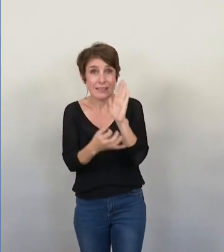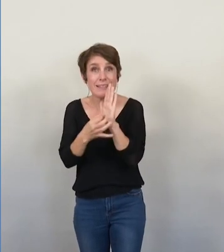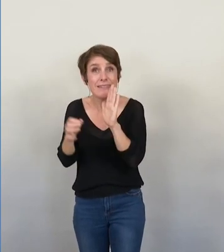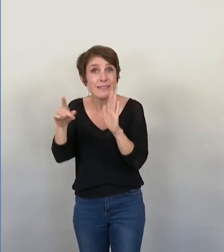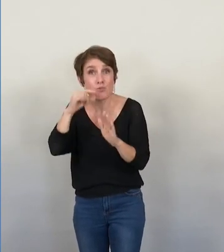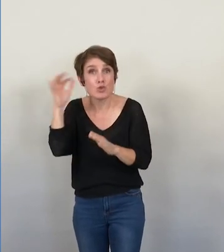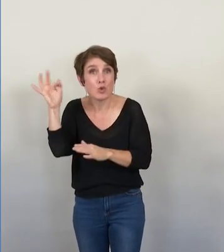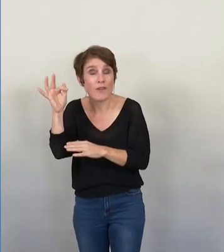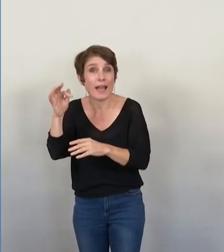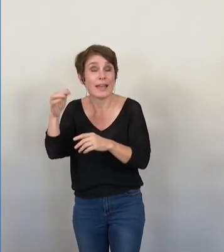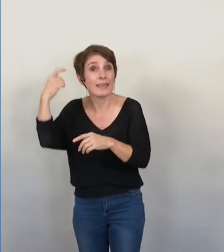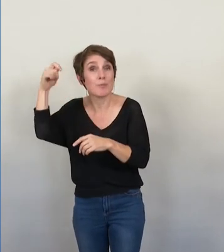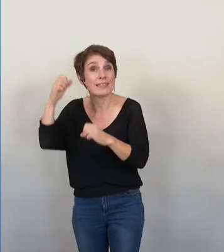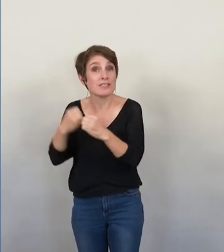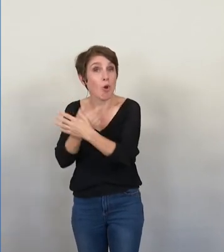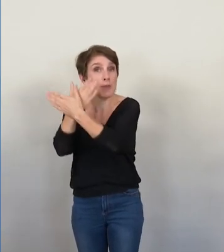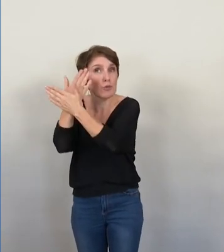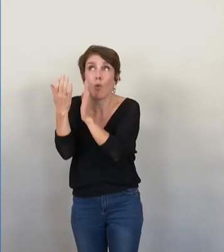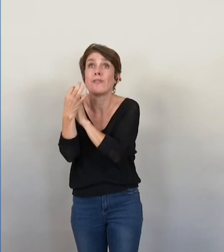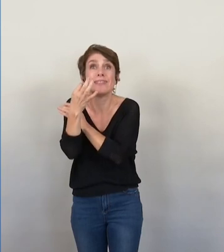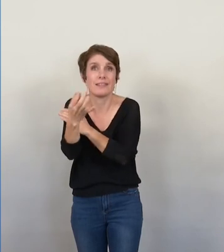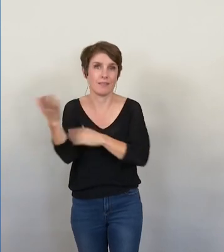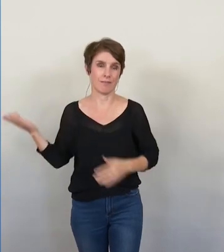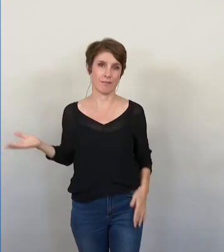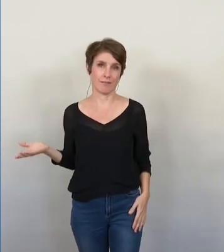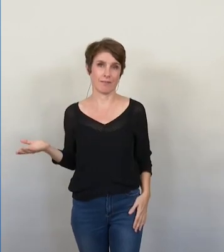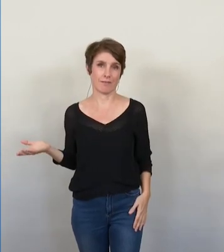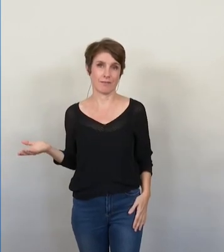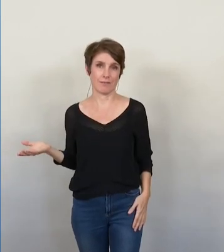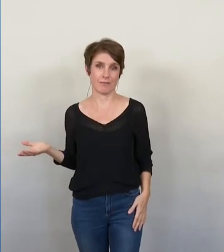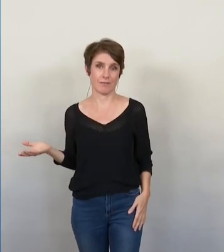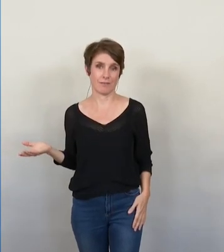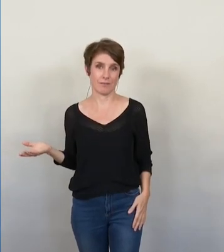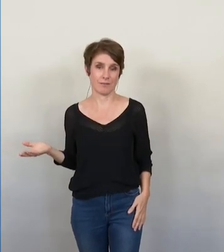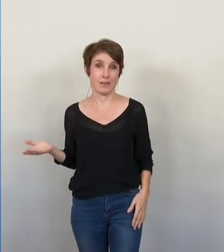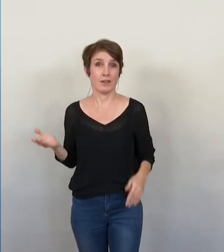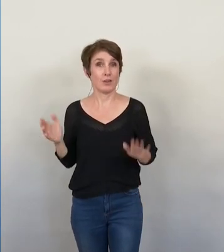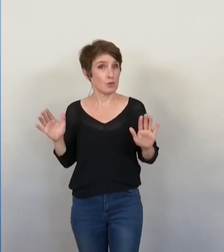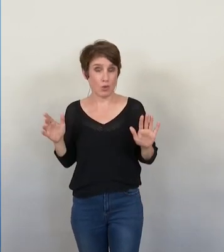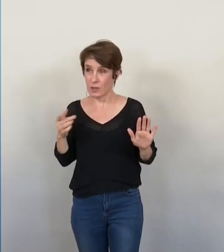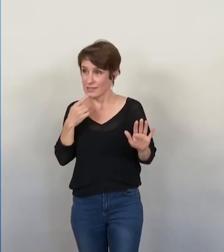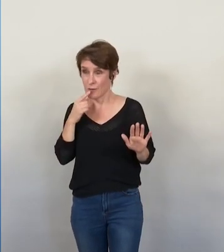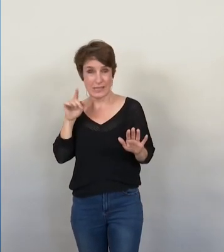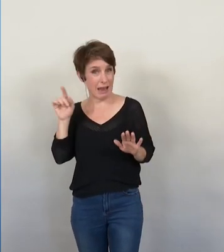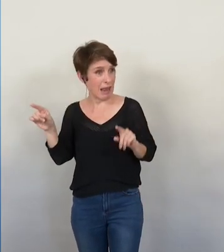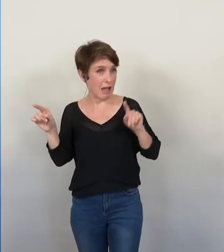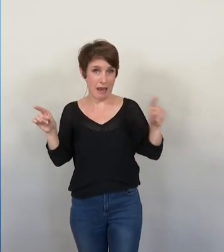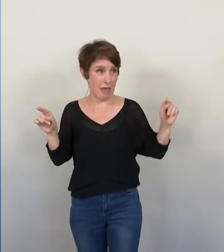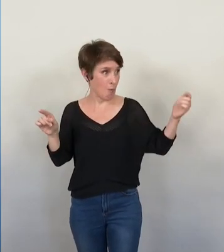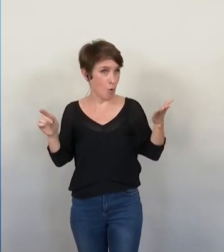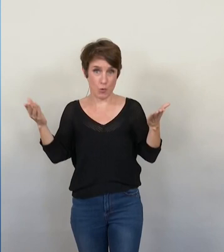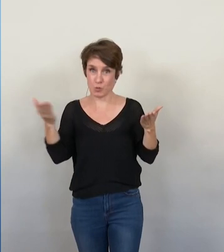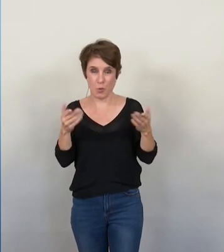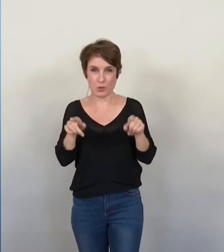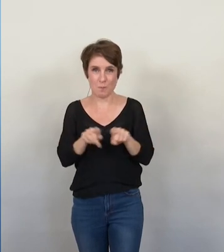courrier du président de Grenoble al métropole les deux offres sont donc exactement les mêmes